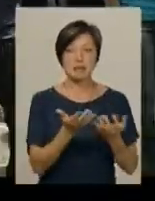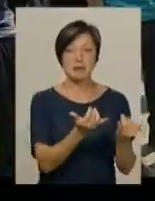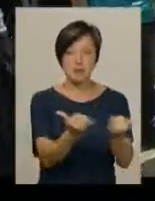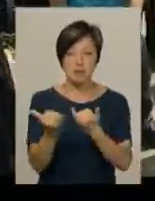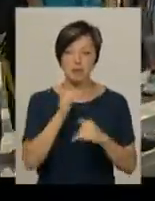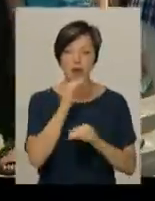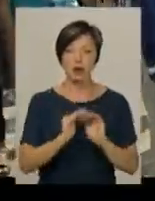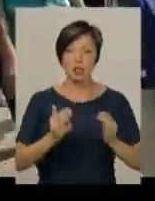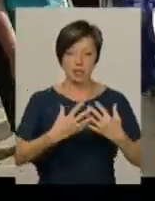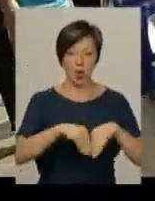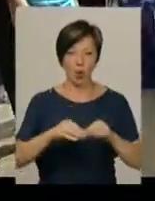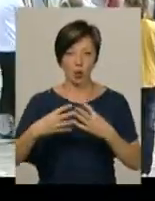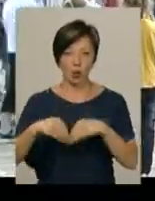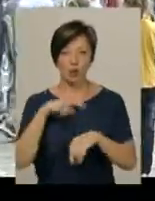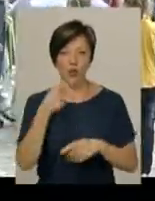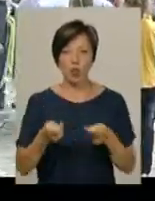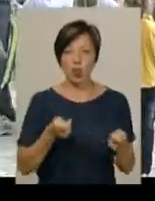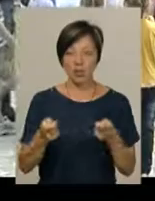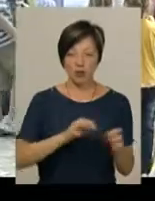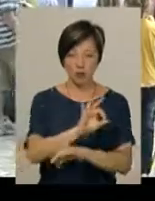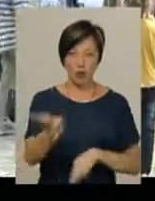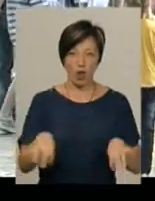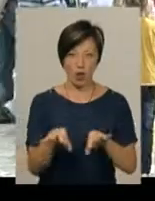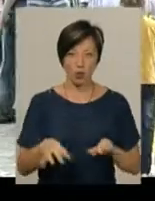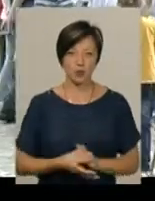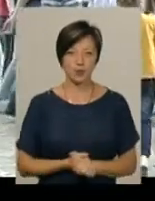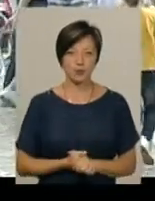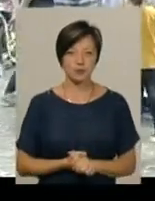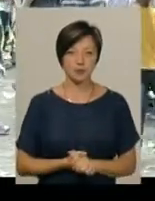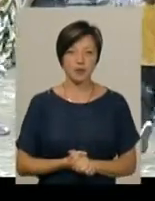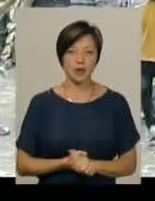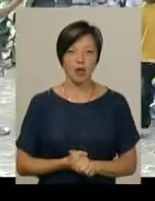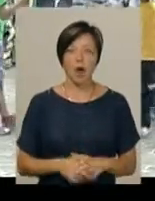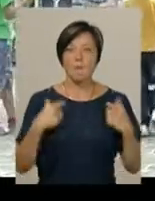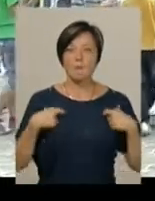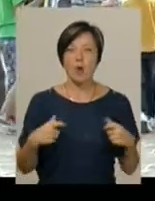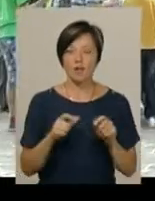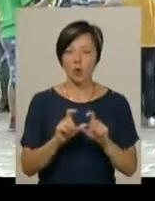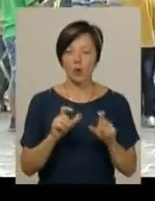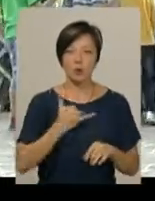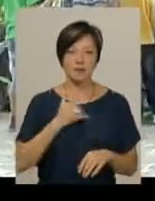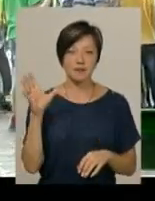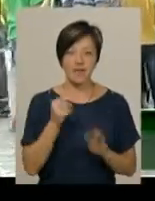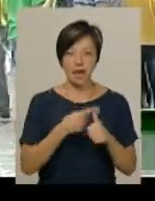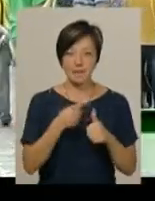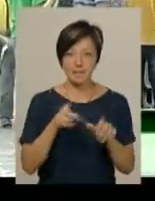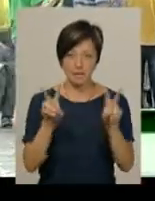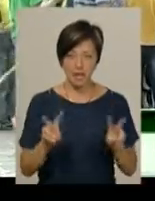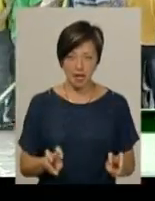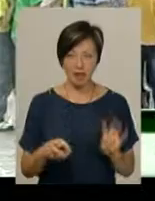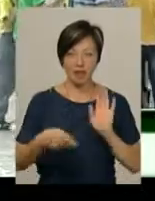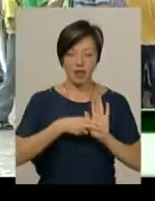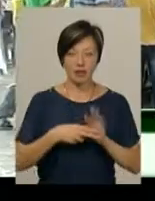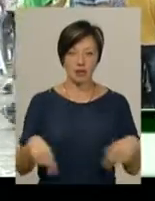малозабезпечених та багатодітних родин, каже координатор проєкту Марина Березюк. Портфелики в нас усі імені, от ви бачите, на кожну дитиночку клеїться